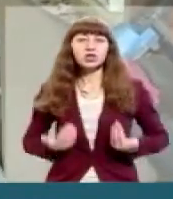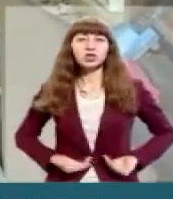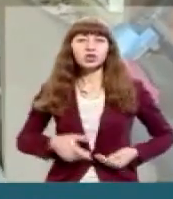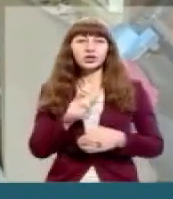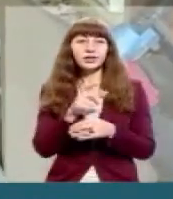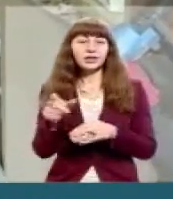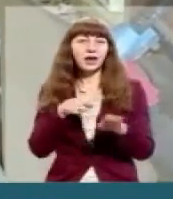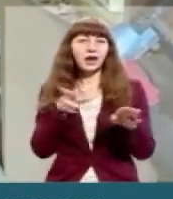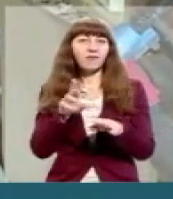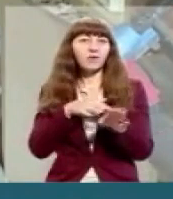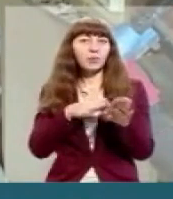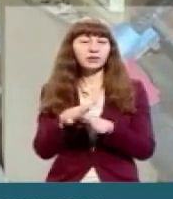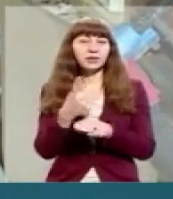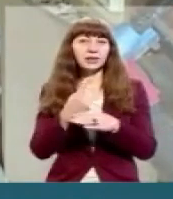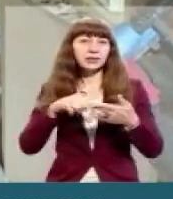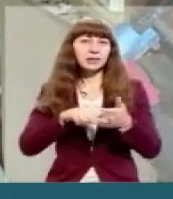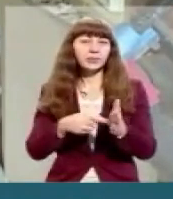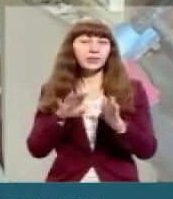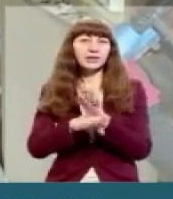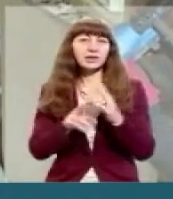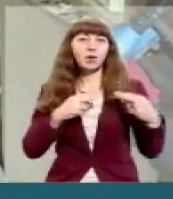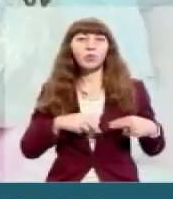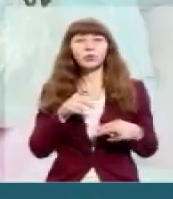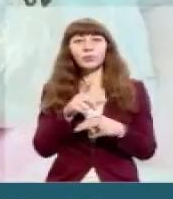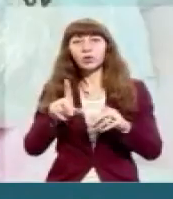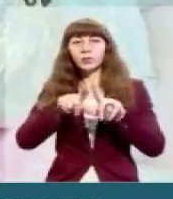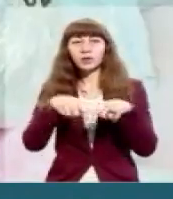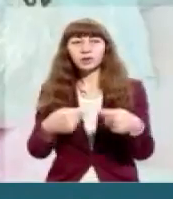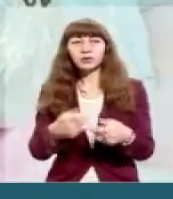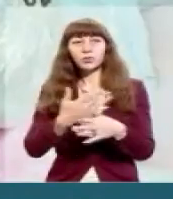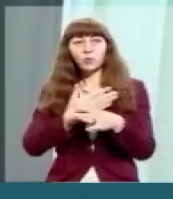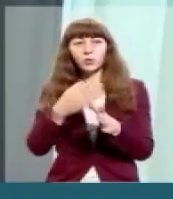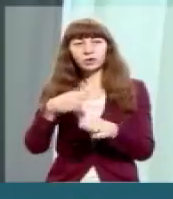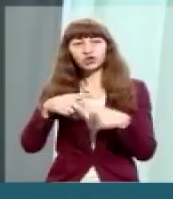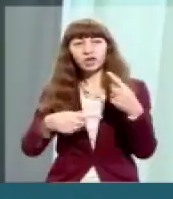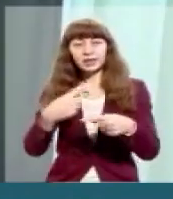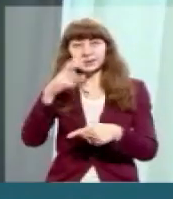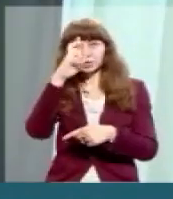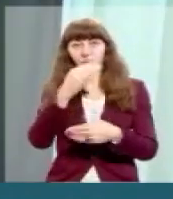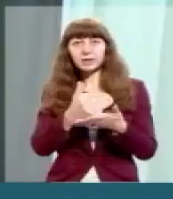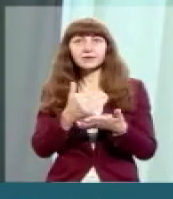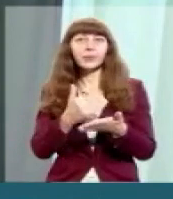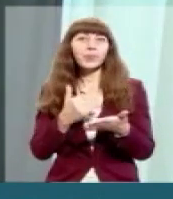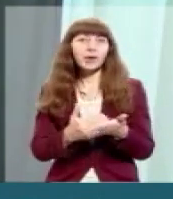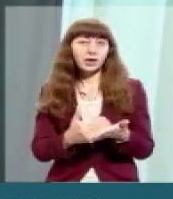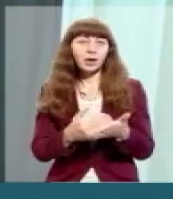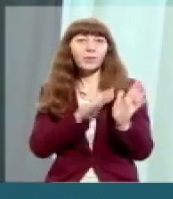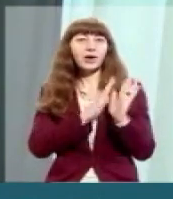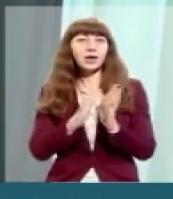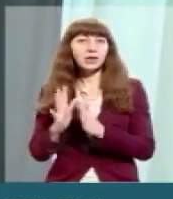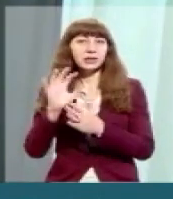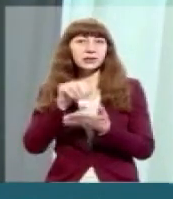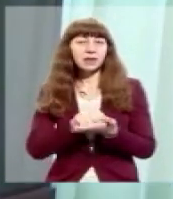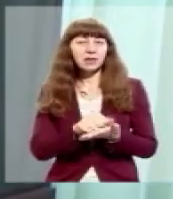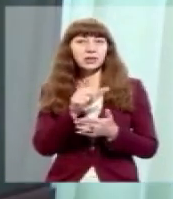үшін жұмыссыздарға мемлекеттік бағдарламалар арқылы көмек көрсетіліп, жұмыспен қамтылуда. Мероприятия по обеспечению занятости. Халықты жұмыспен